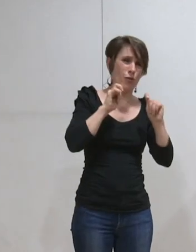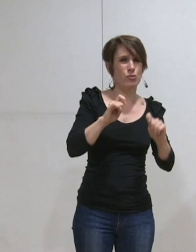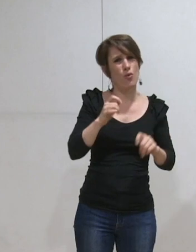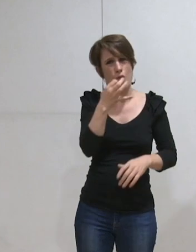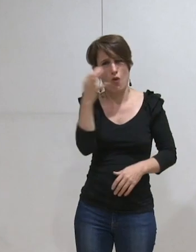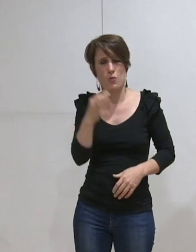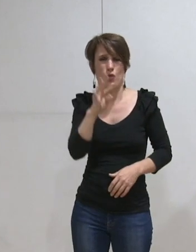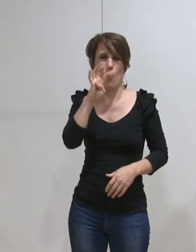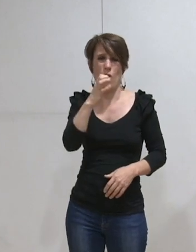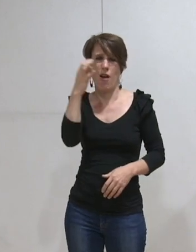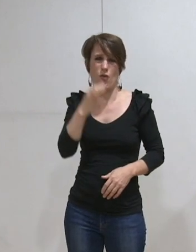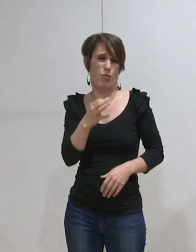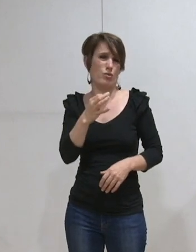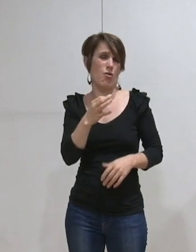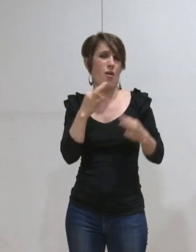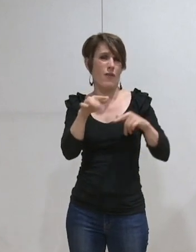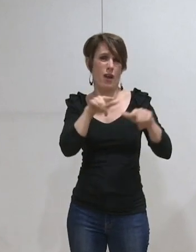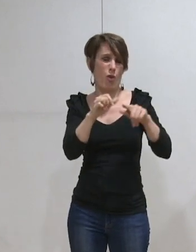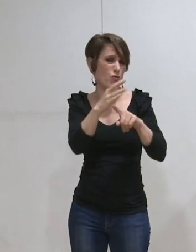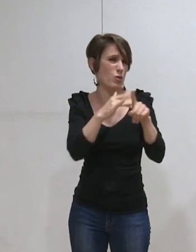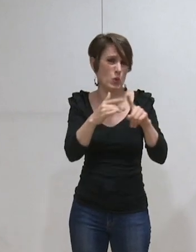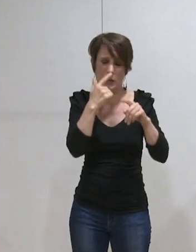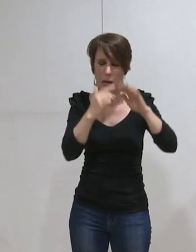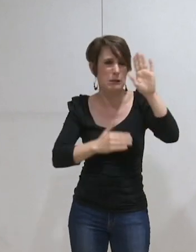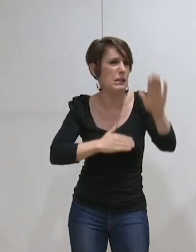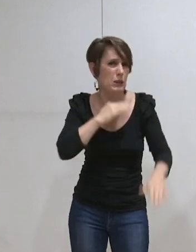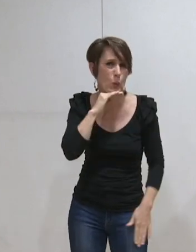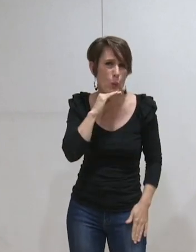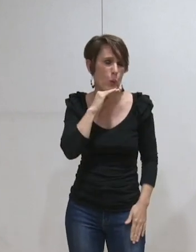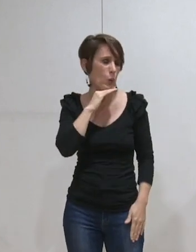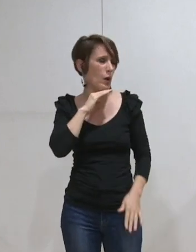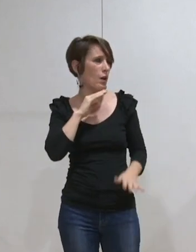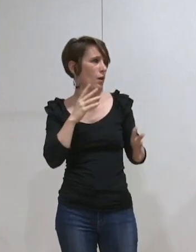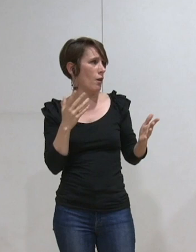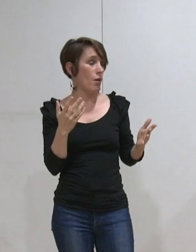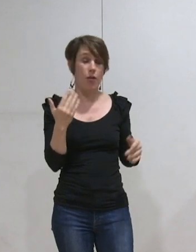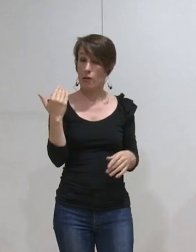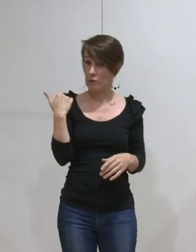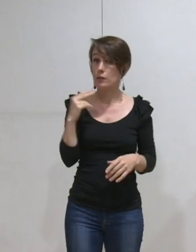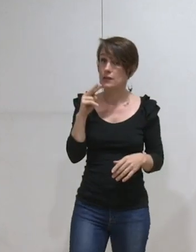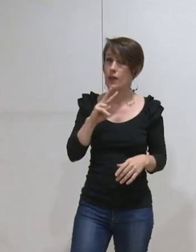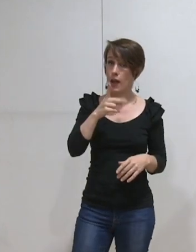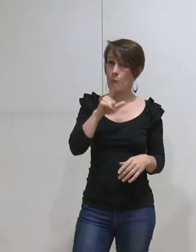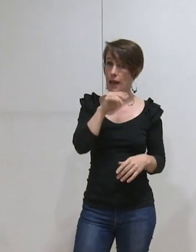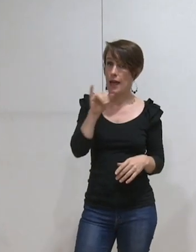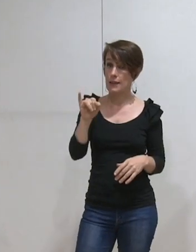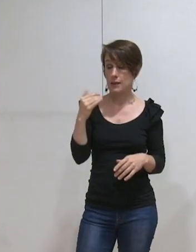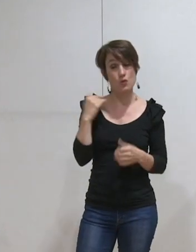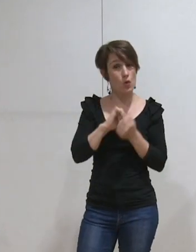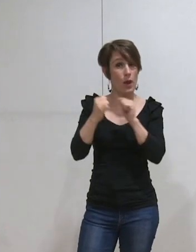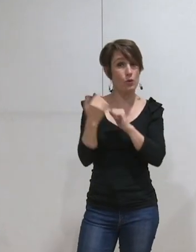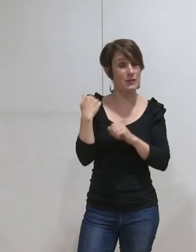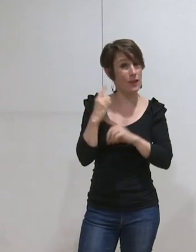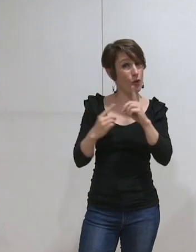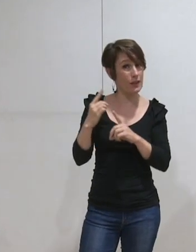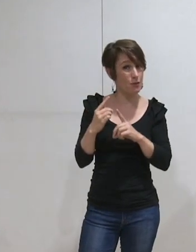% que nous avons mis dans le Plan Local d'Urbanisme que nous avons modifié en décembre serait une erreur parce qu'il concentre